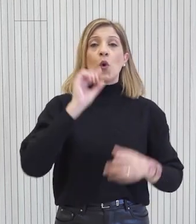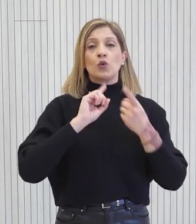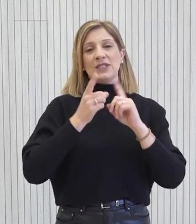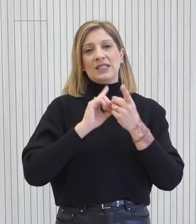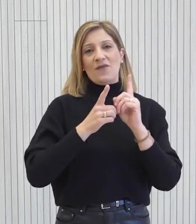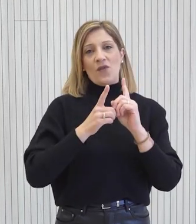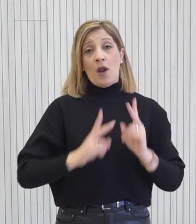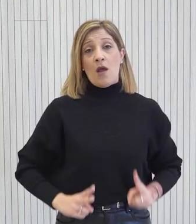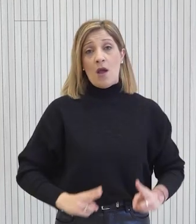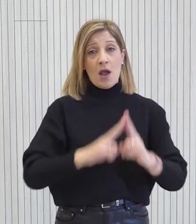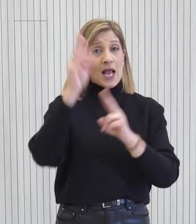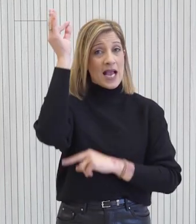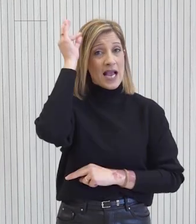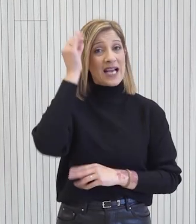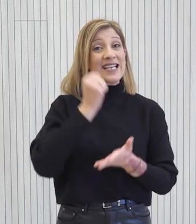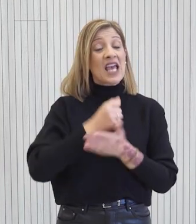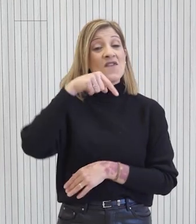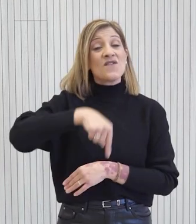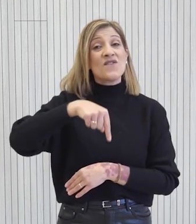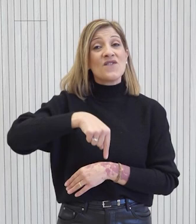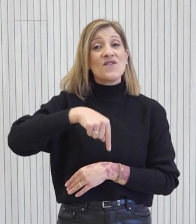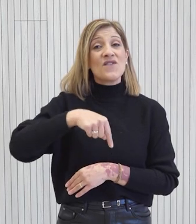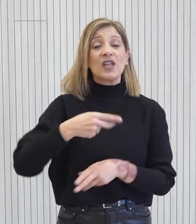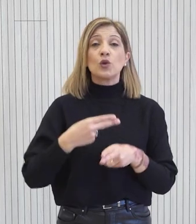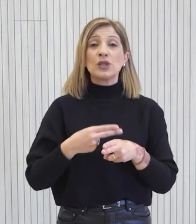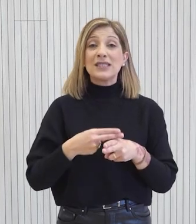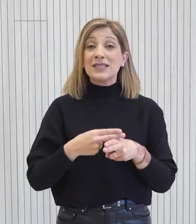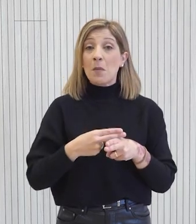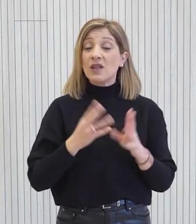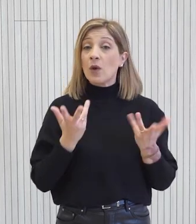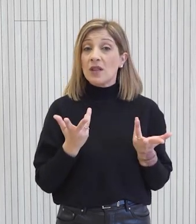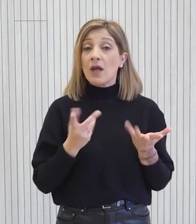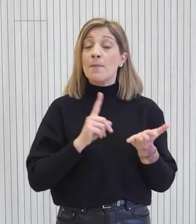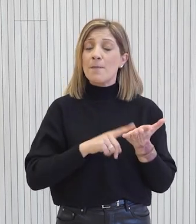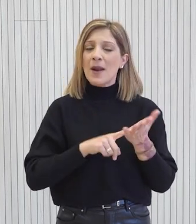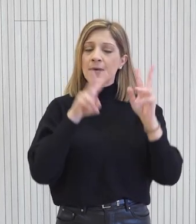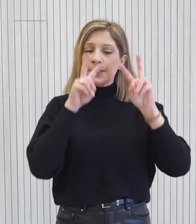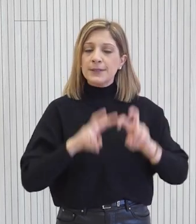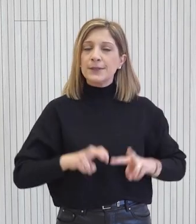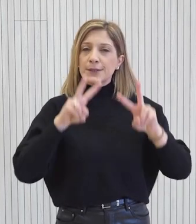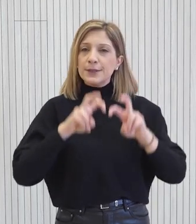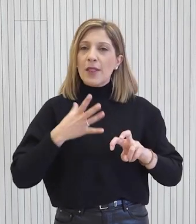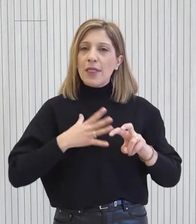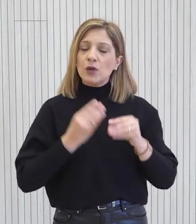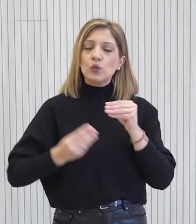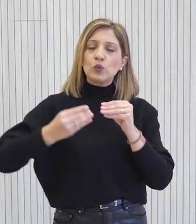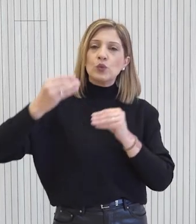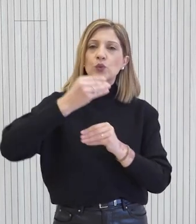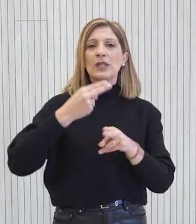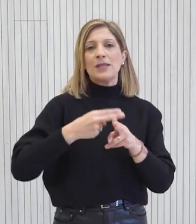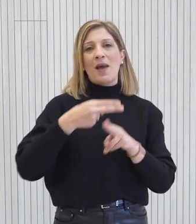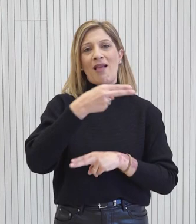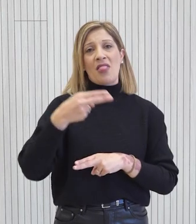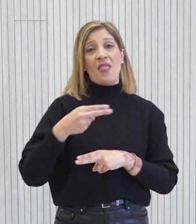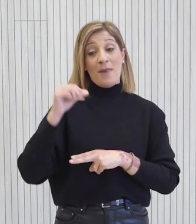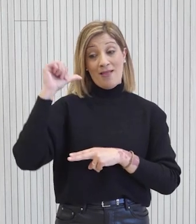Συμφωνίας του Παρισιού και ως εκ τούτου στη φετινή σύνοδο θεωρείται ως υψίστης σημασίας να αναλυφθούν μια σειρά από σημαντικά ζητήματα που είχαν